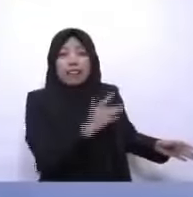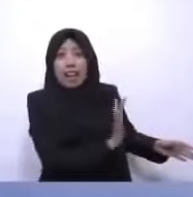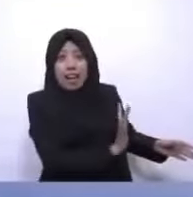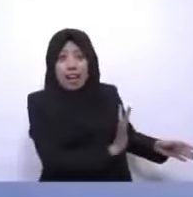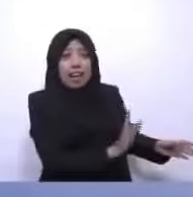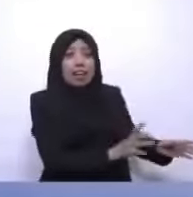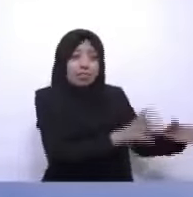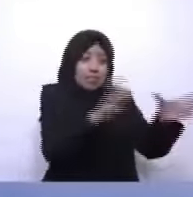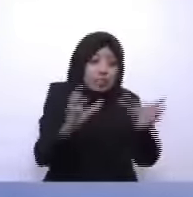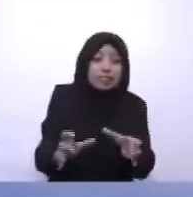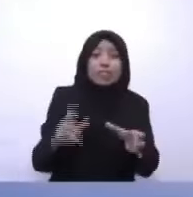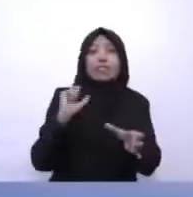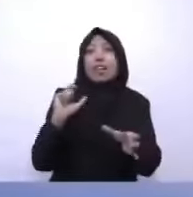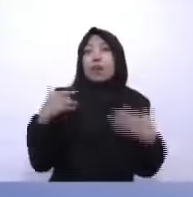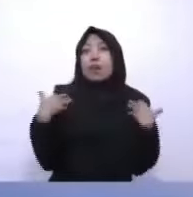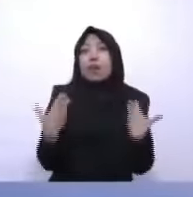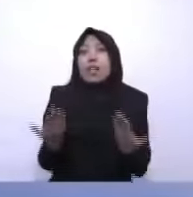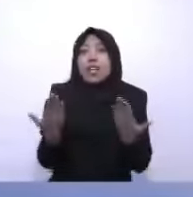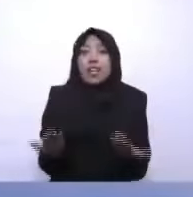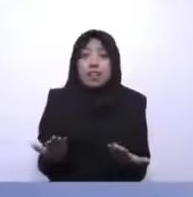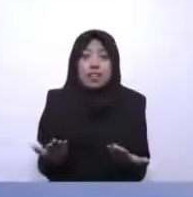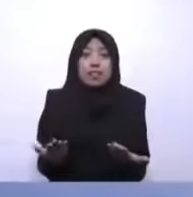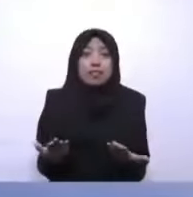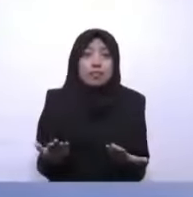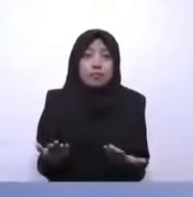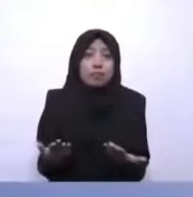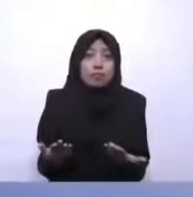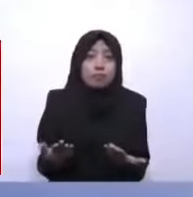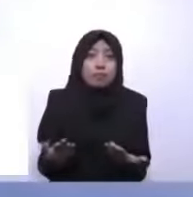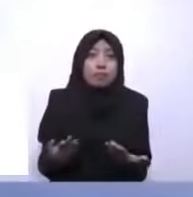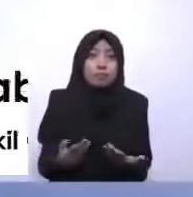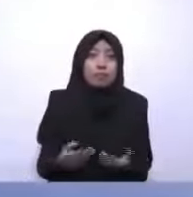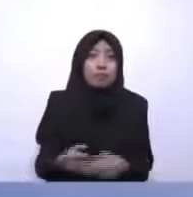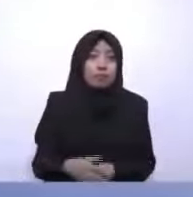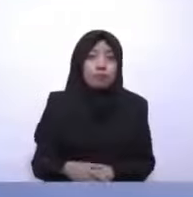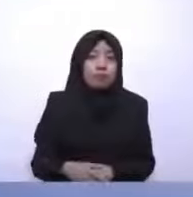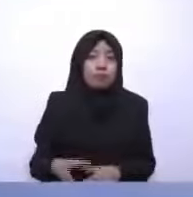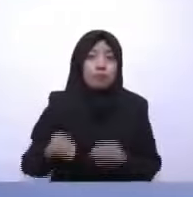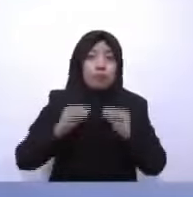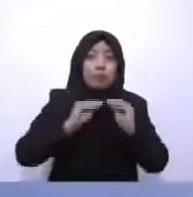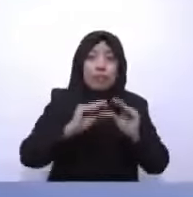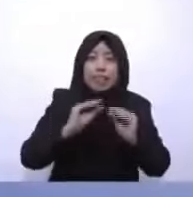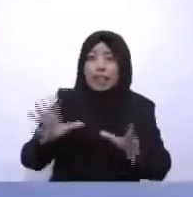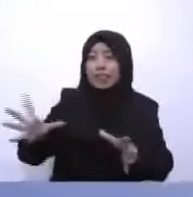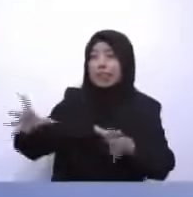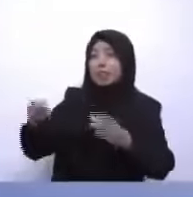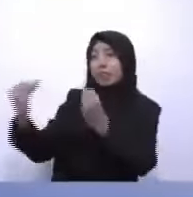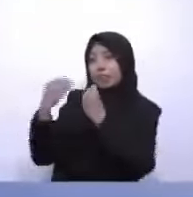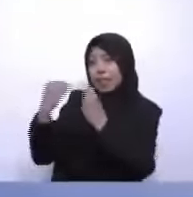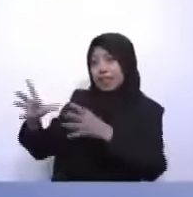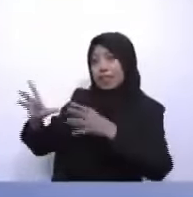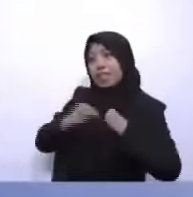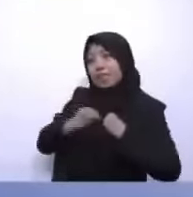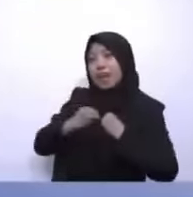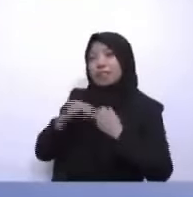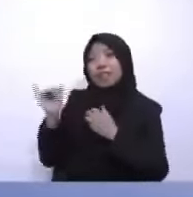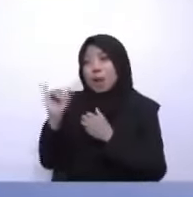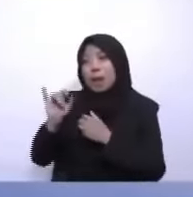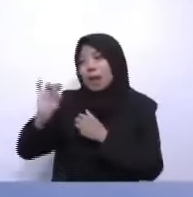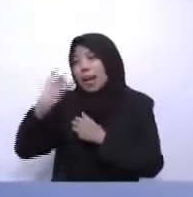termarginalisasi, kemudian kita bisa integrasi dengan baik dan mereka menerima pendidikan dengan kualitas yang sama seperti yang lain dan juga